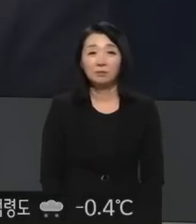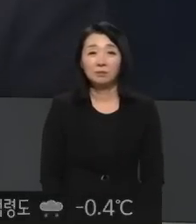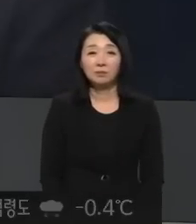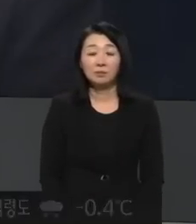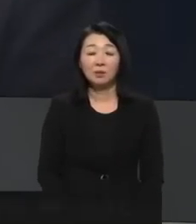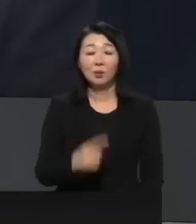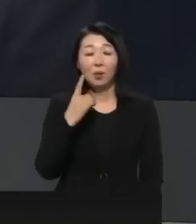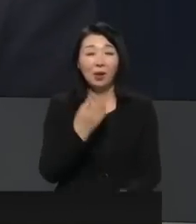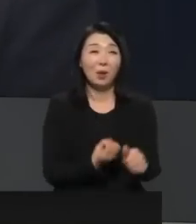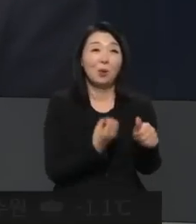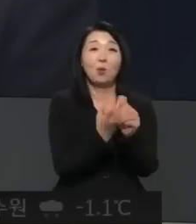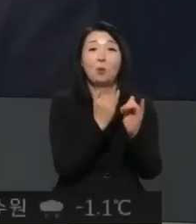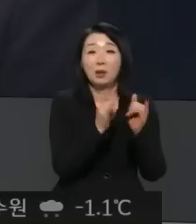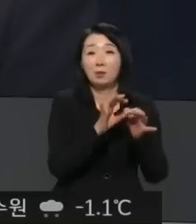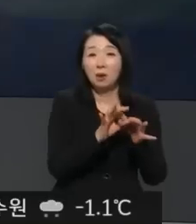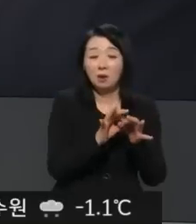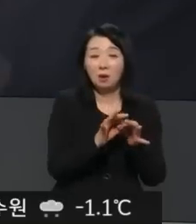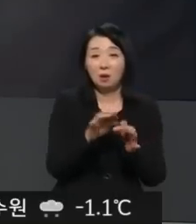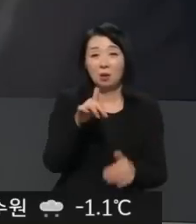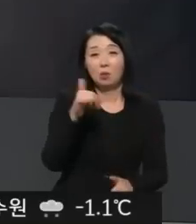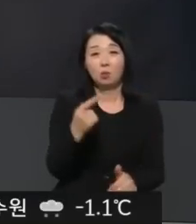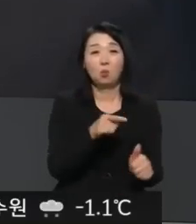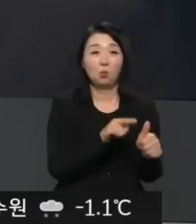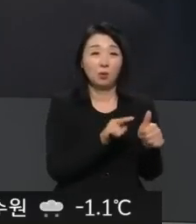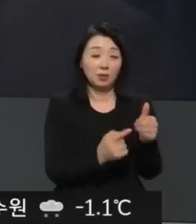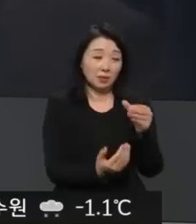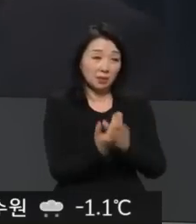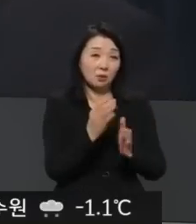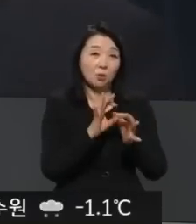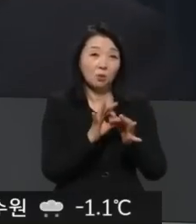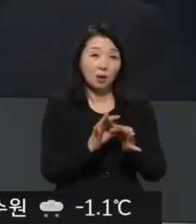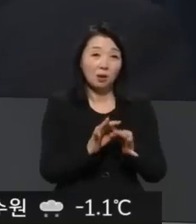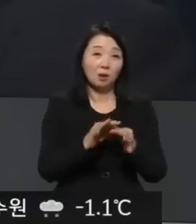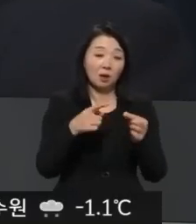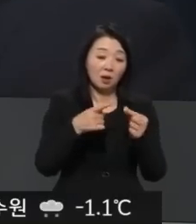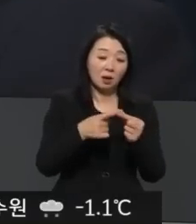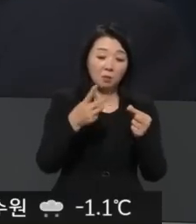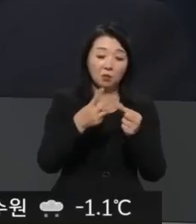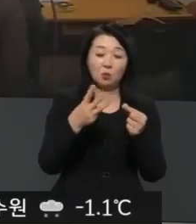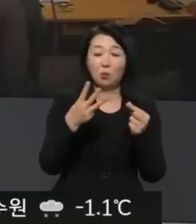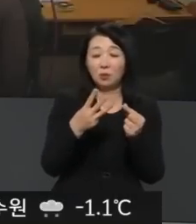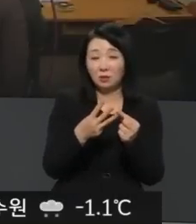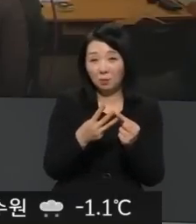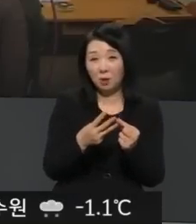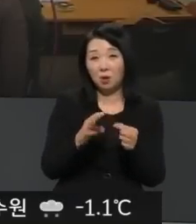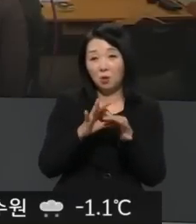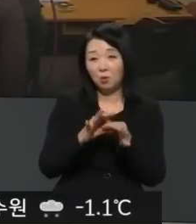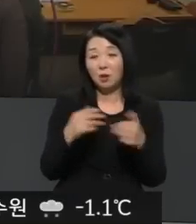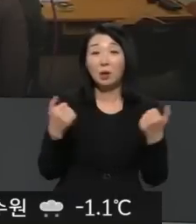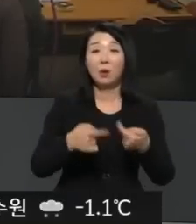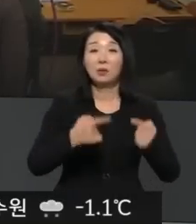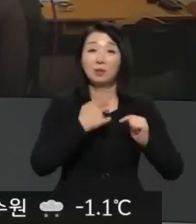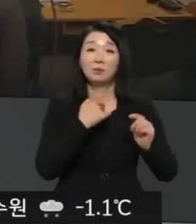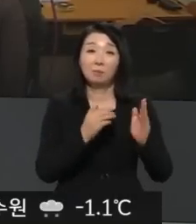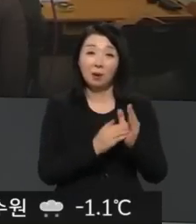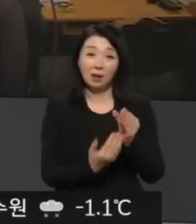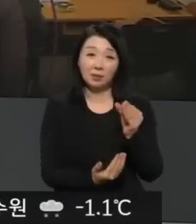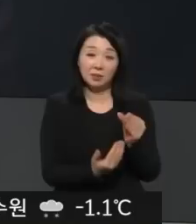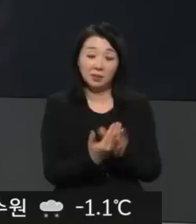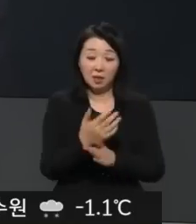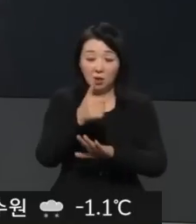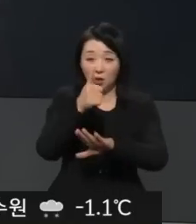피고발인 신분입니다. 노 전 실장은 이 사건과 관련해 세 번의 관계장관 회의에 참석했습니다. 그리고 이 사건의